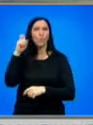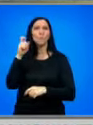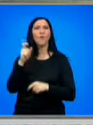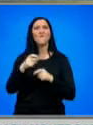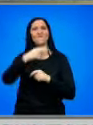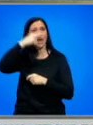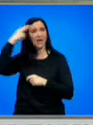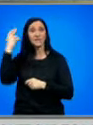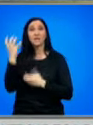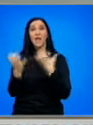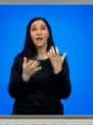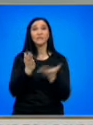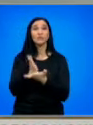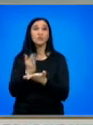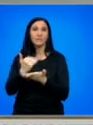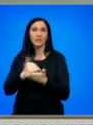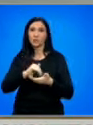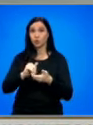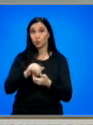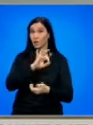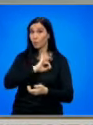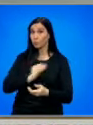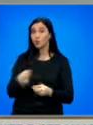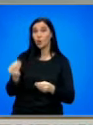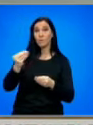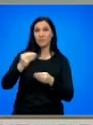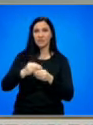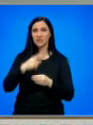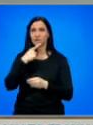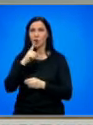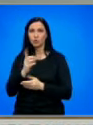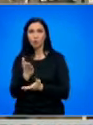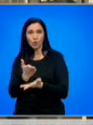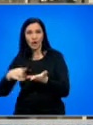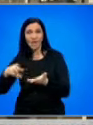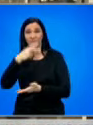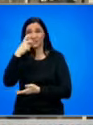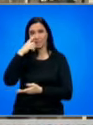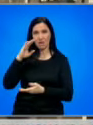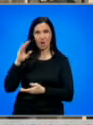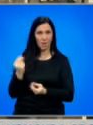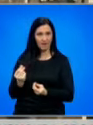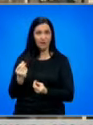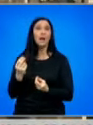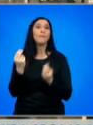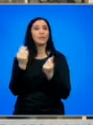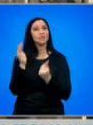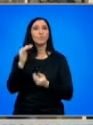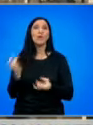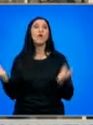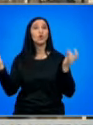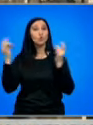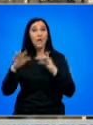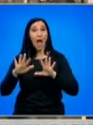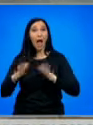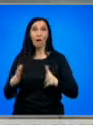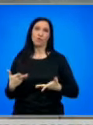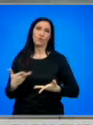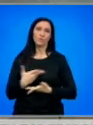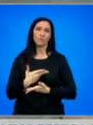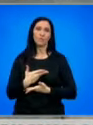и газоразпределителните дружества да получат компенсациите, за които са отделени 200 милиона лева. Сумата ще бъде актуализирана, ако е